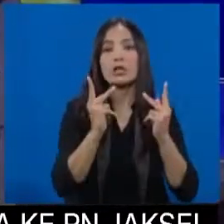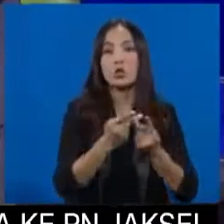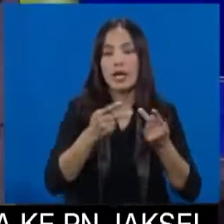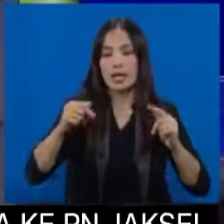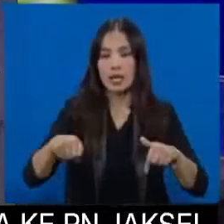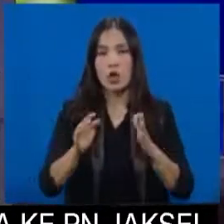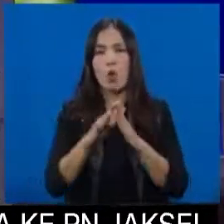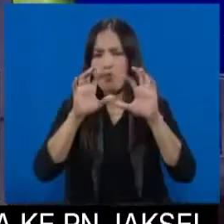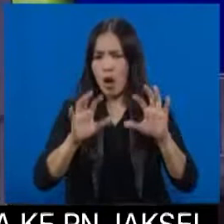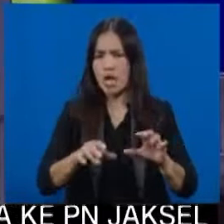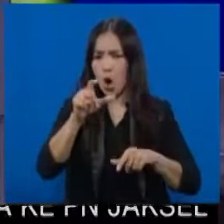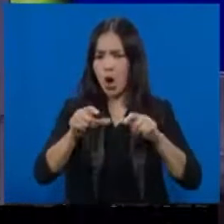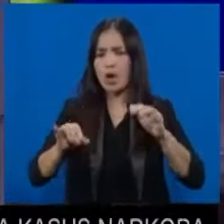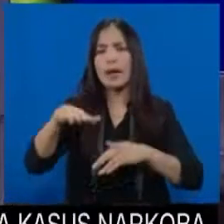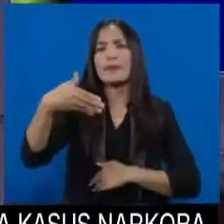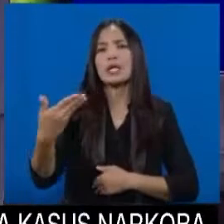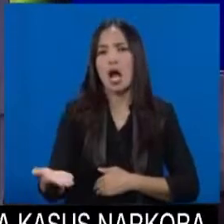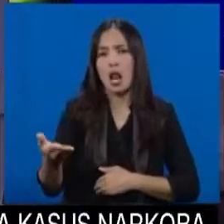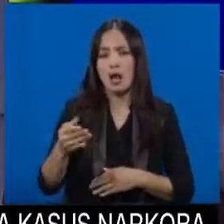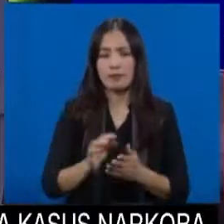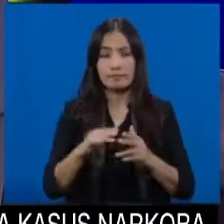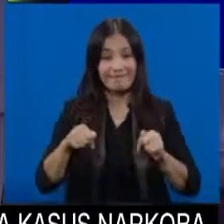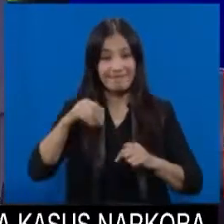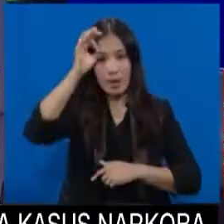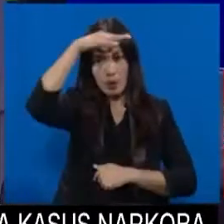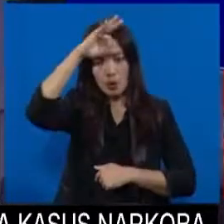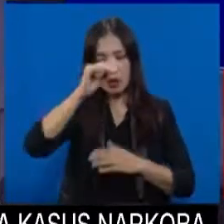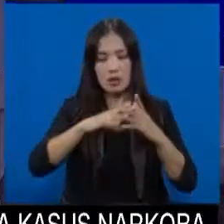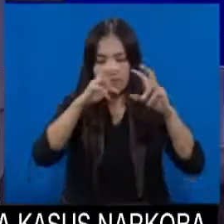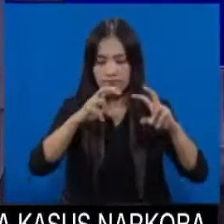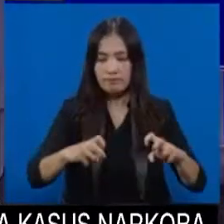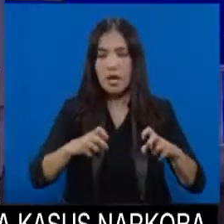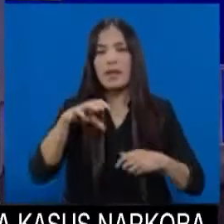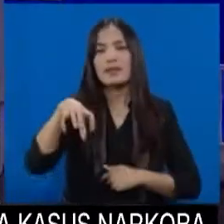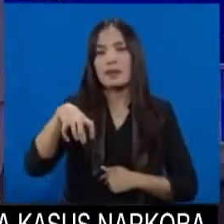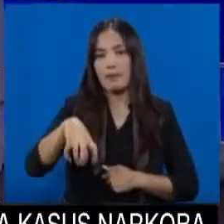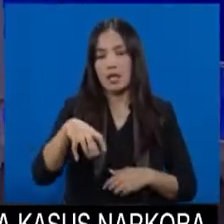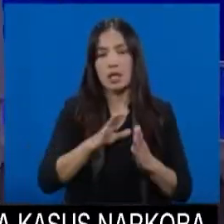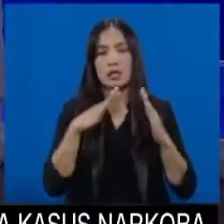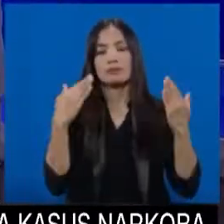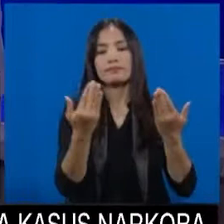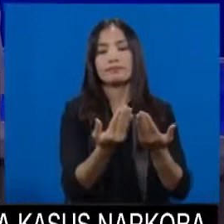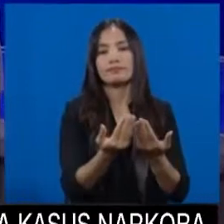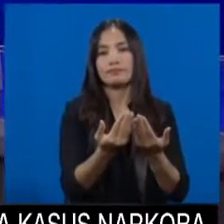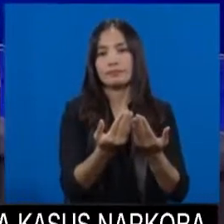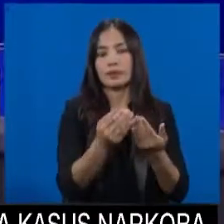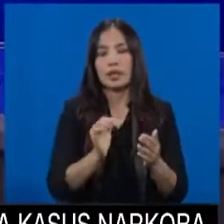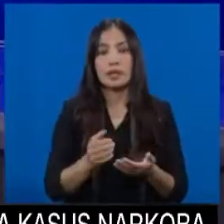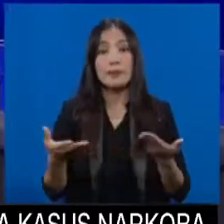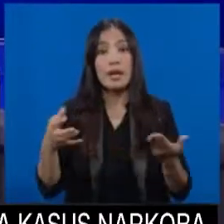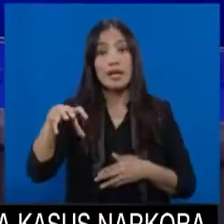ratusan supporter. Selain itu, Polda Jawa Timur juga berencana menggelar rekonstruksi tragedi Kanjuruhan di lapangan Mapolda